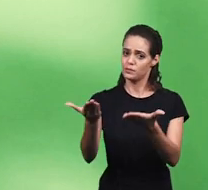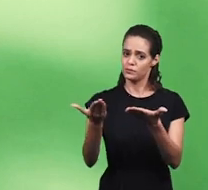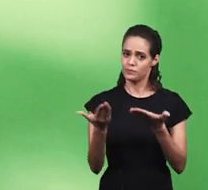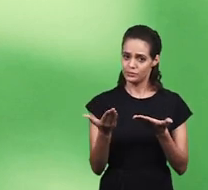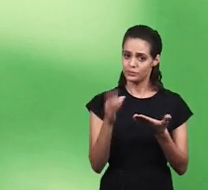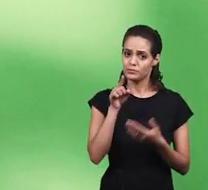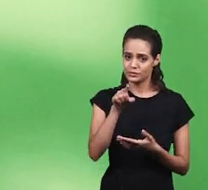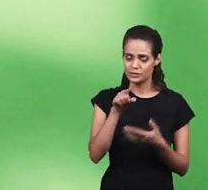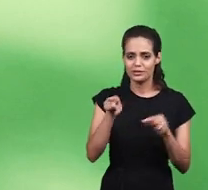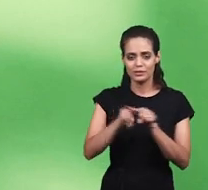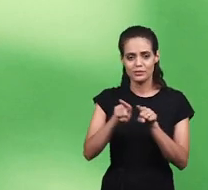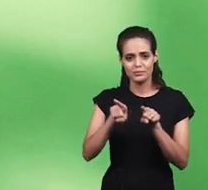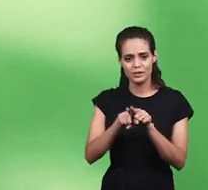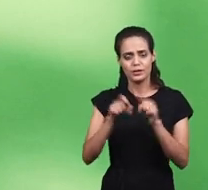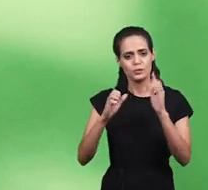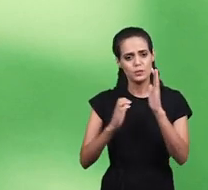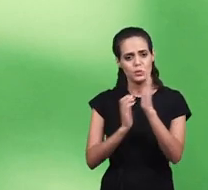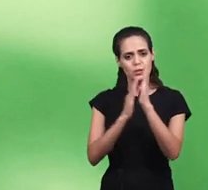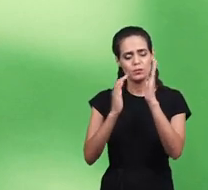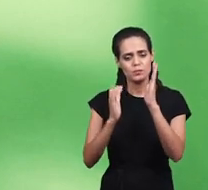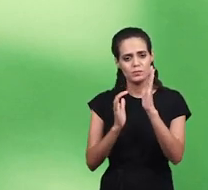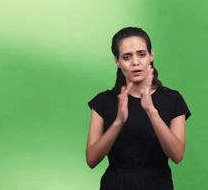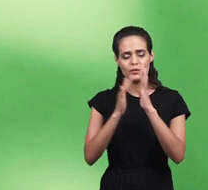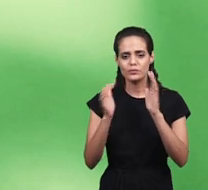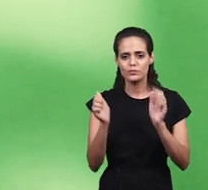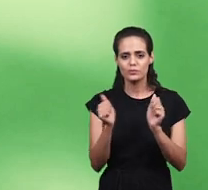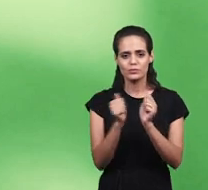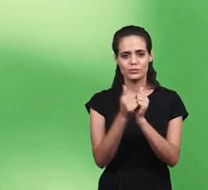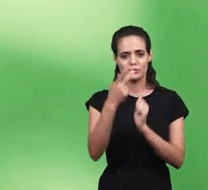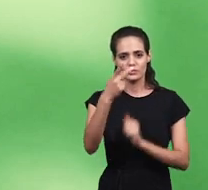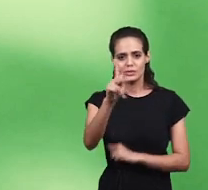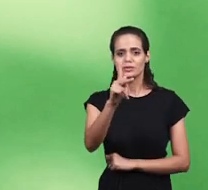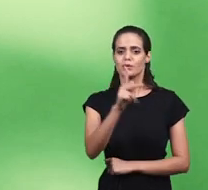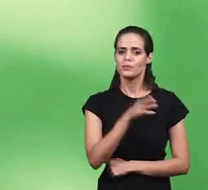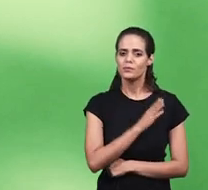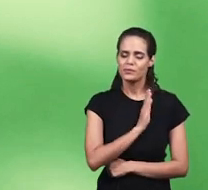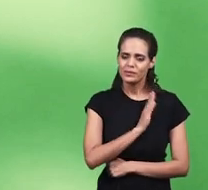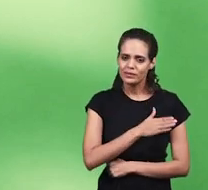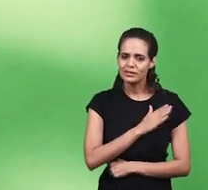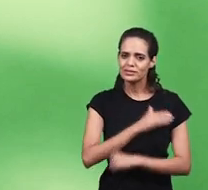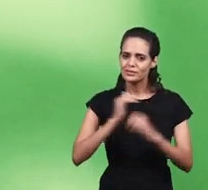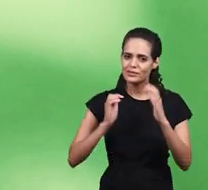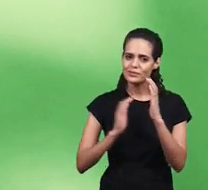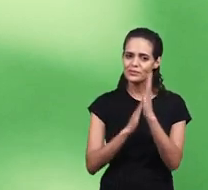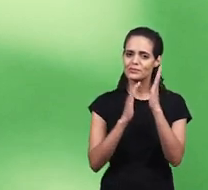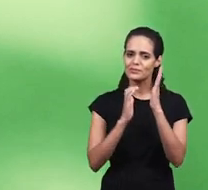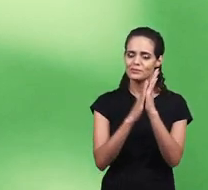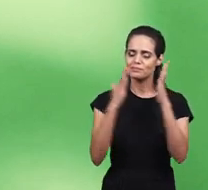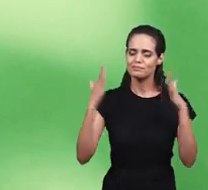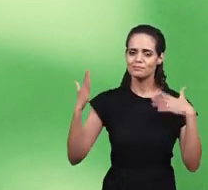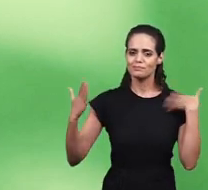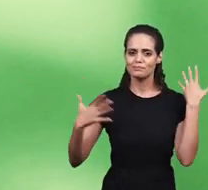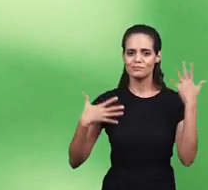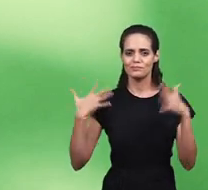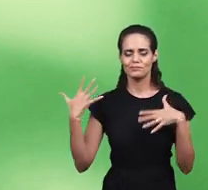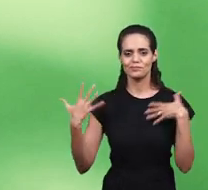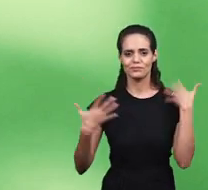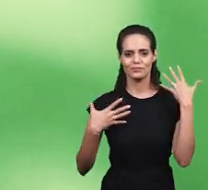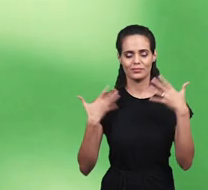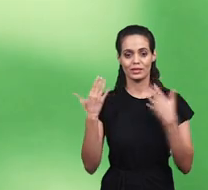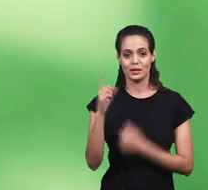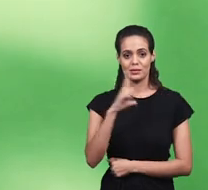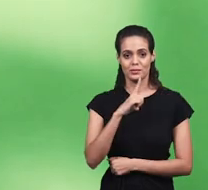Votre cœur va se réjouir. Il y a une partie de ce chant qui dit « Vive le roi Jésus ». Esse hino que diz